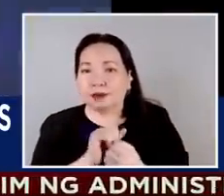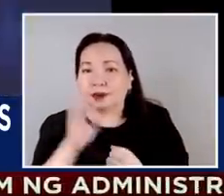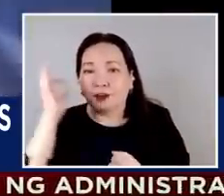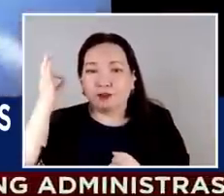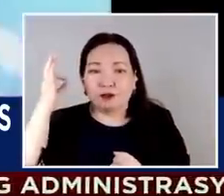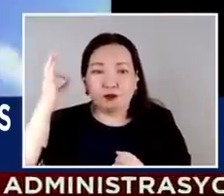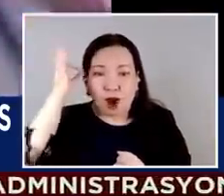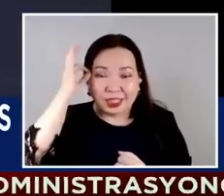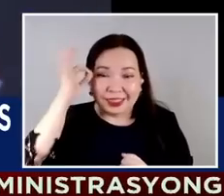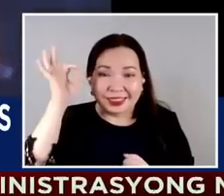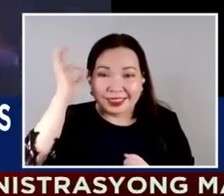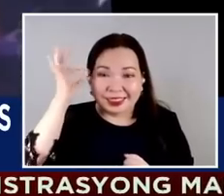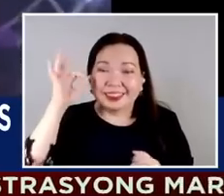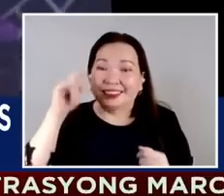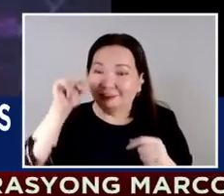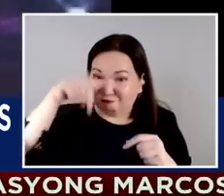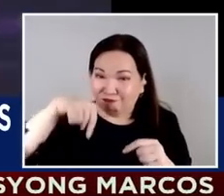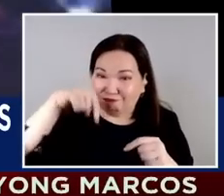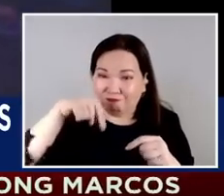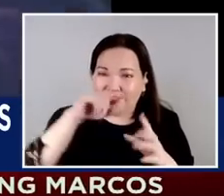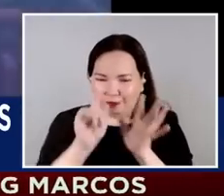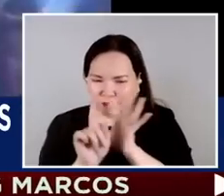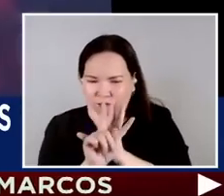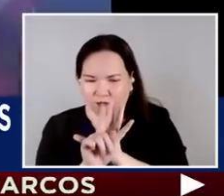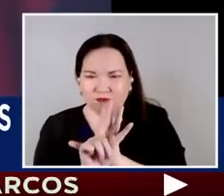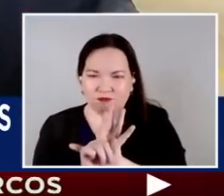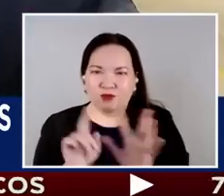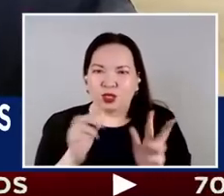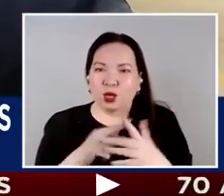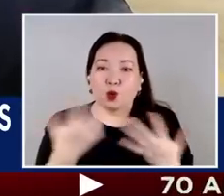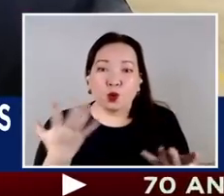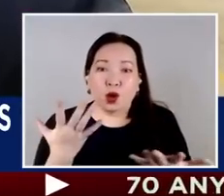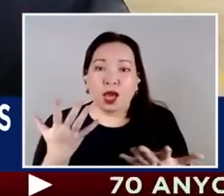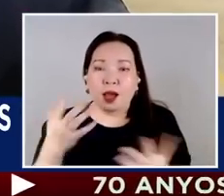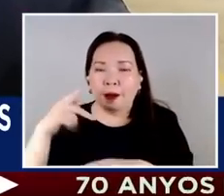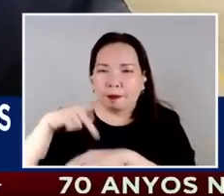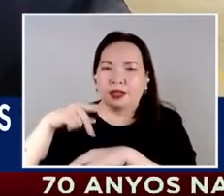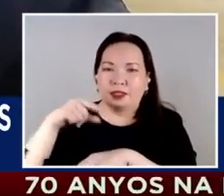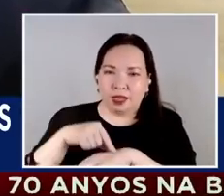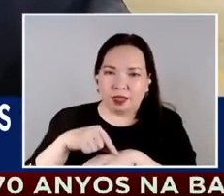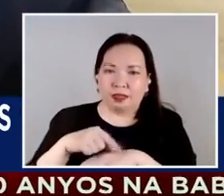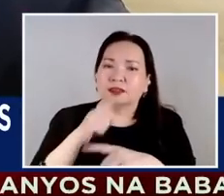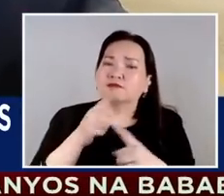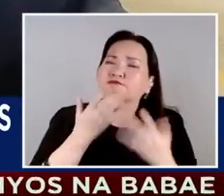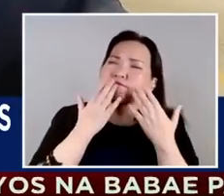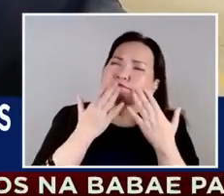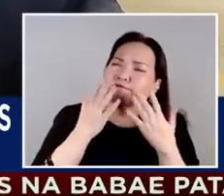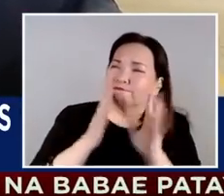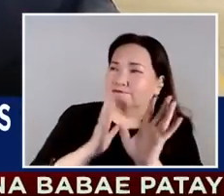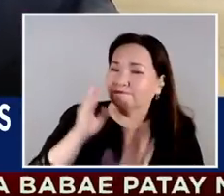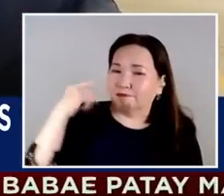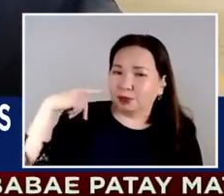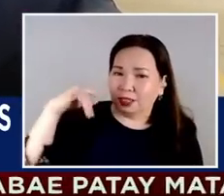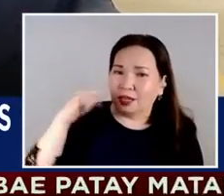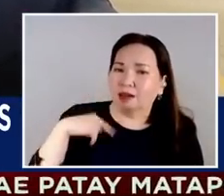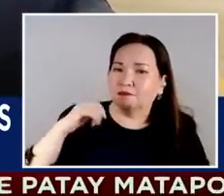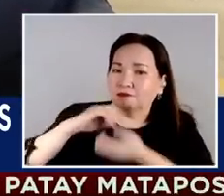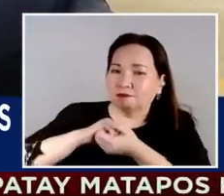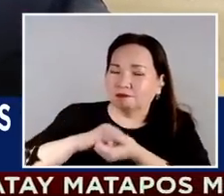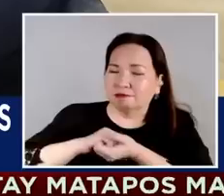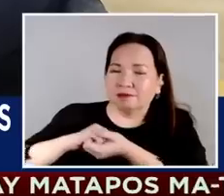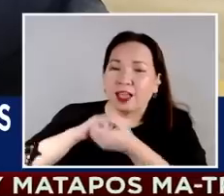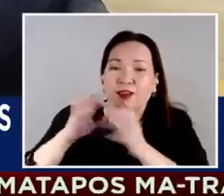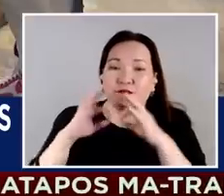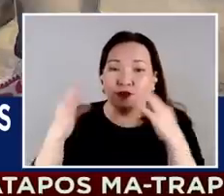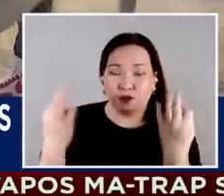kasamang Eraserheads sa SMDC Festival Grounds sa Paranaque. Madamdamin din ang pasasalamat ni Pia sa kolaborasyon ng kanyang pamilya